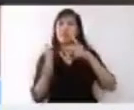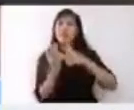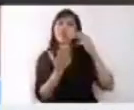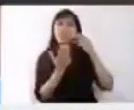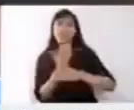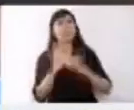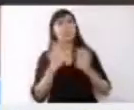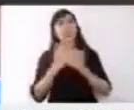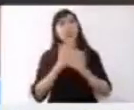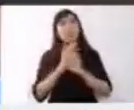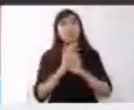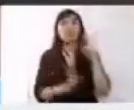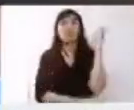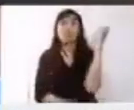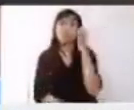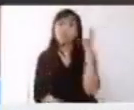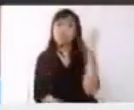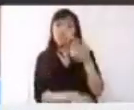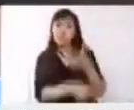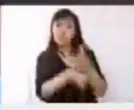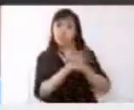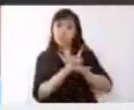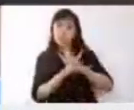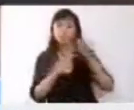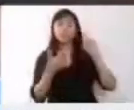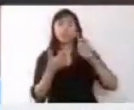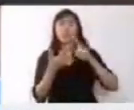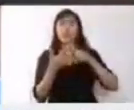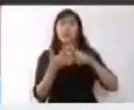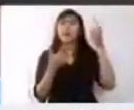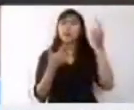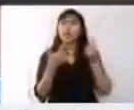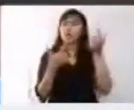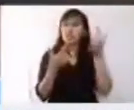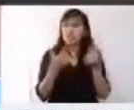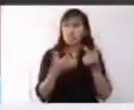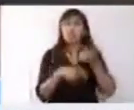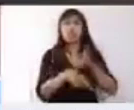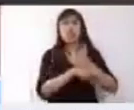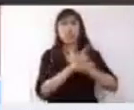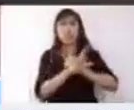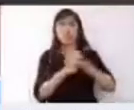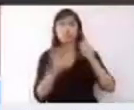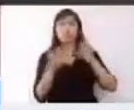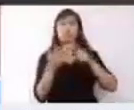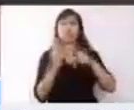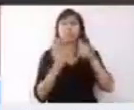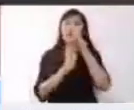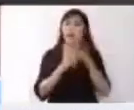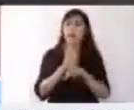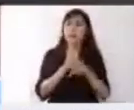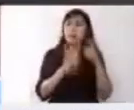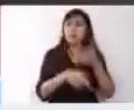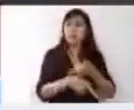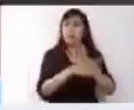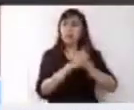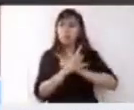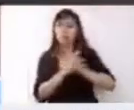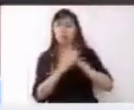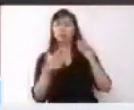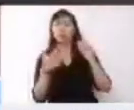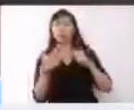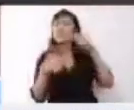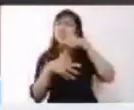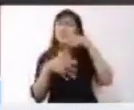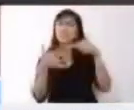gumawa kami ng bagong programa. Ang tawag namin dito ay multi-purpose loan. So lahat ng loan nila, isasama na lang namin sa